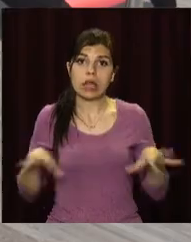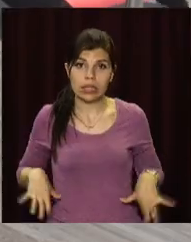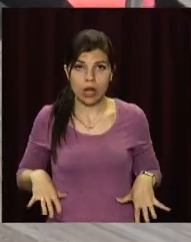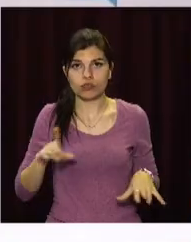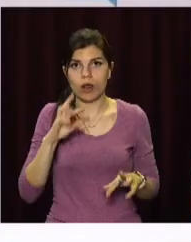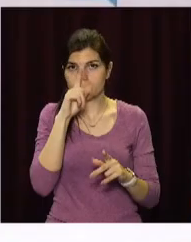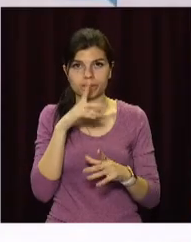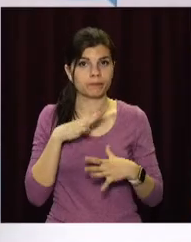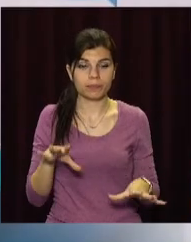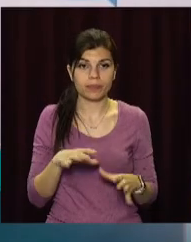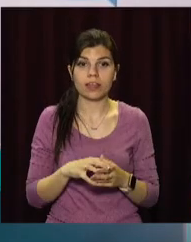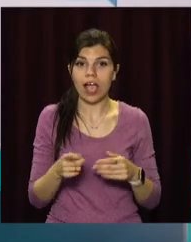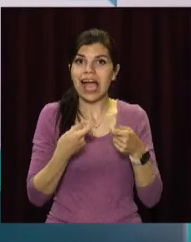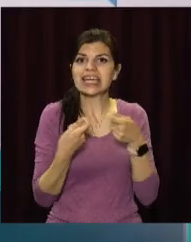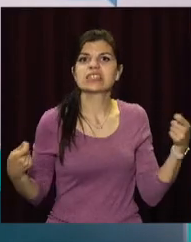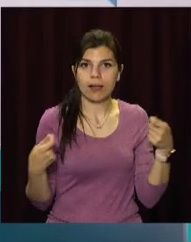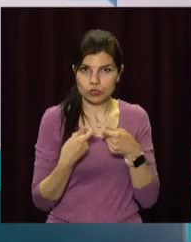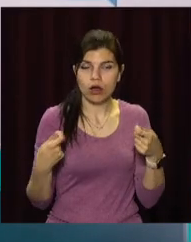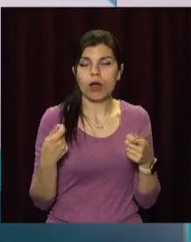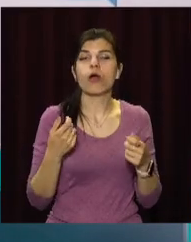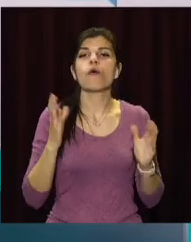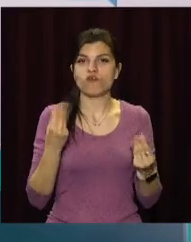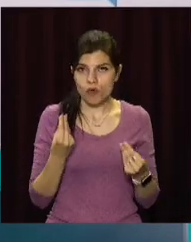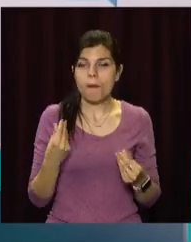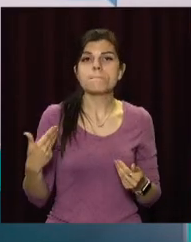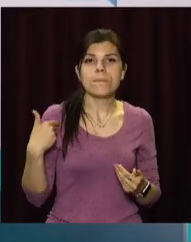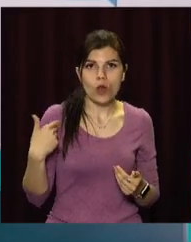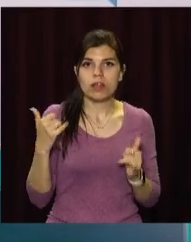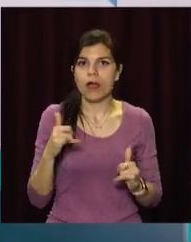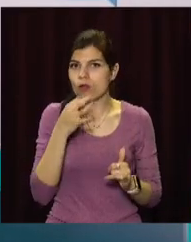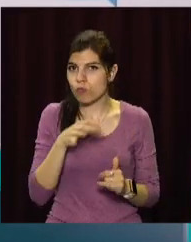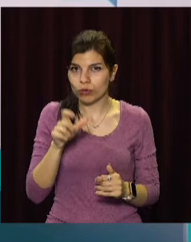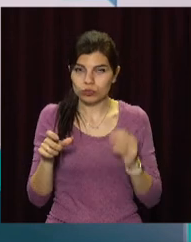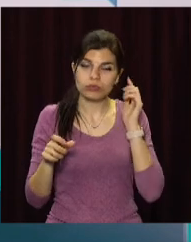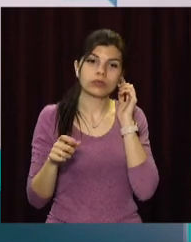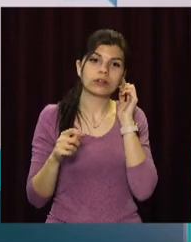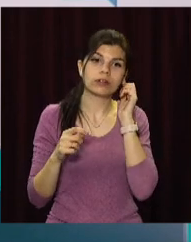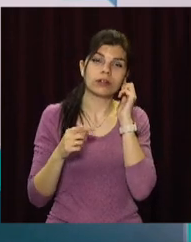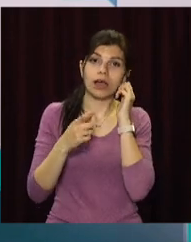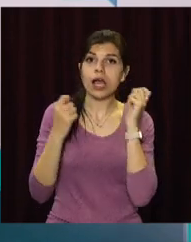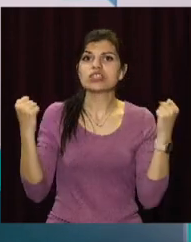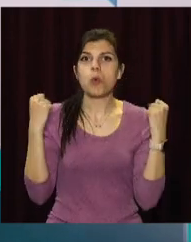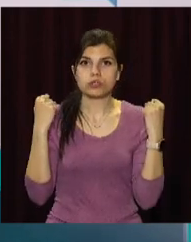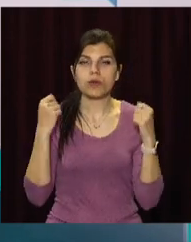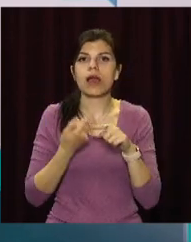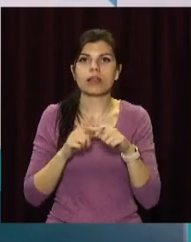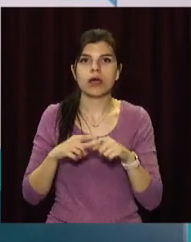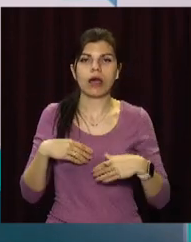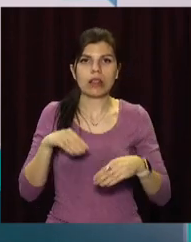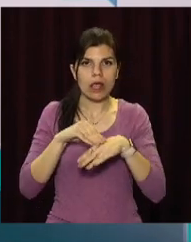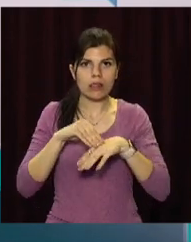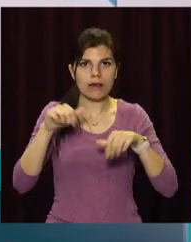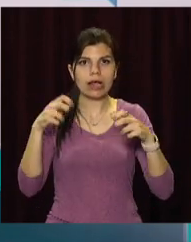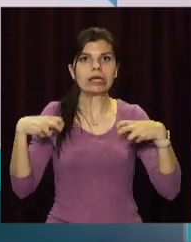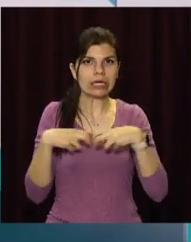тренерами. Растяжка в любом случае полезна для любого человека. Для спортсмена это подвижность тела.